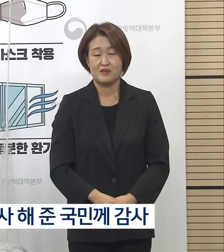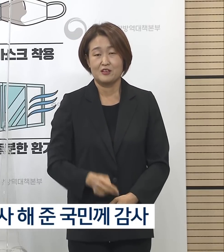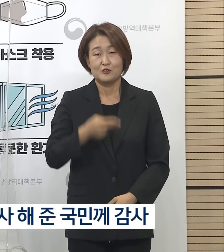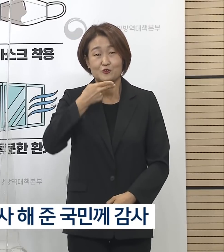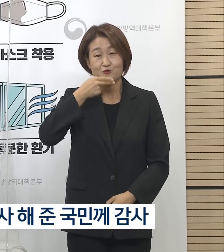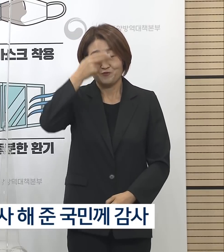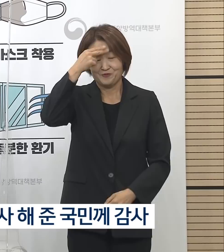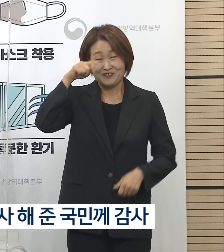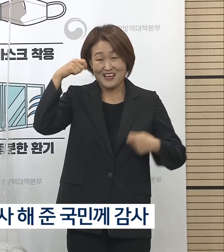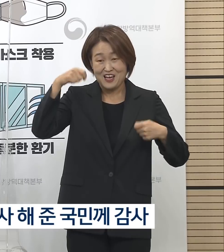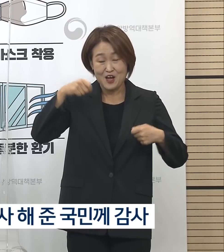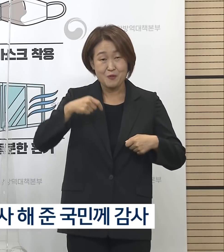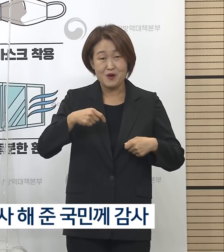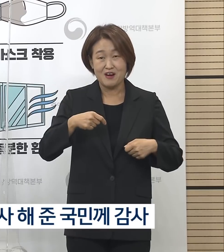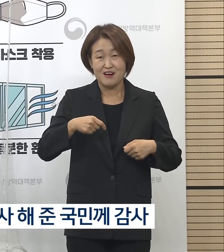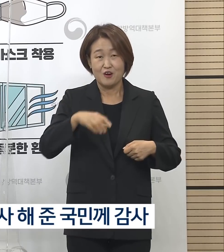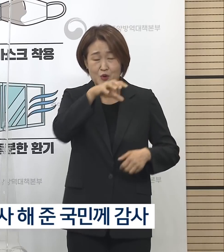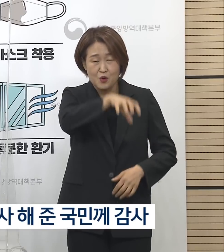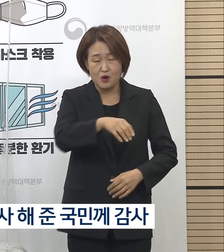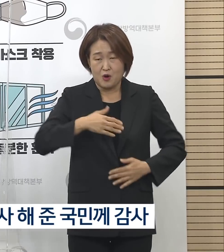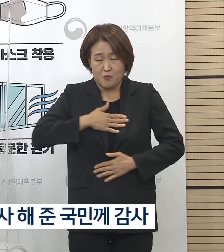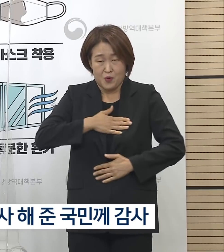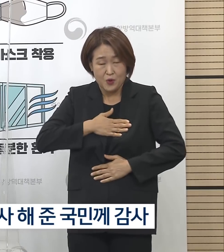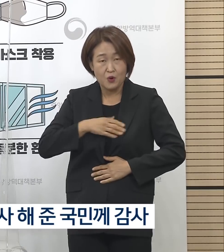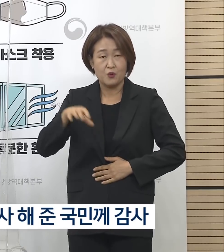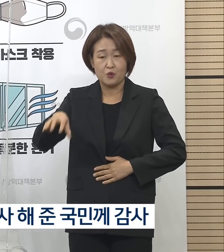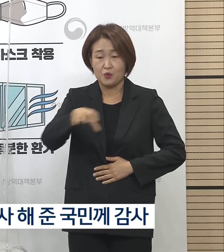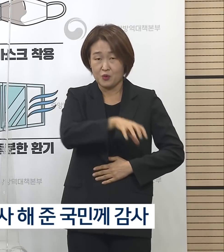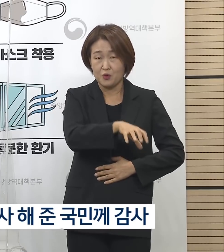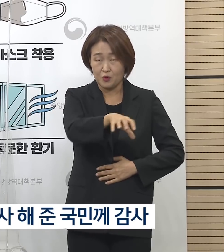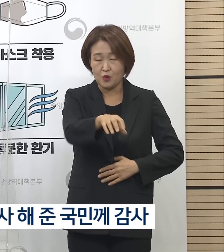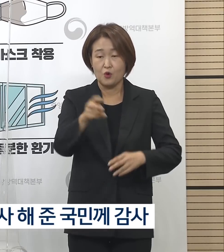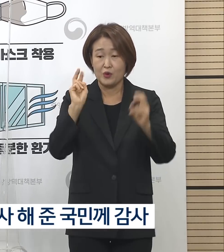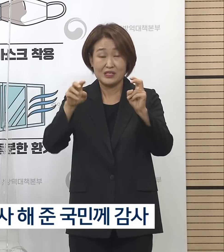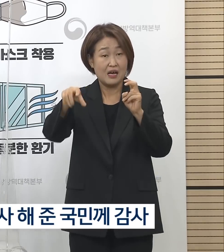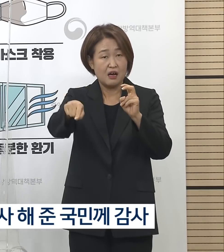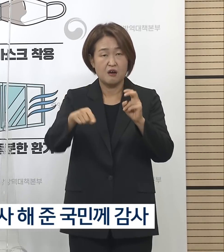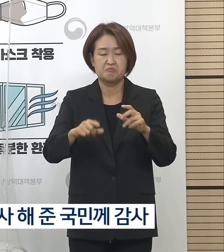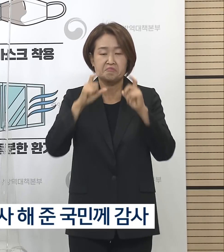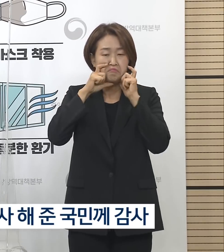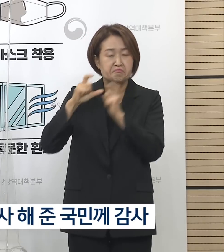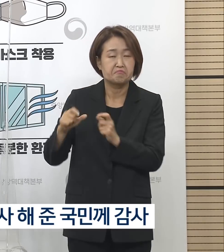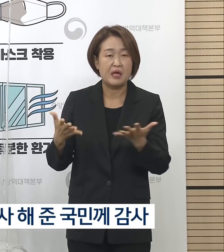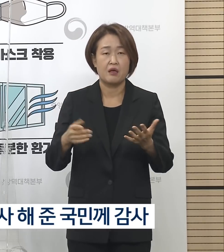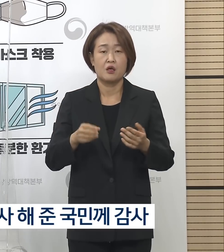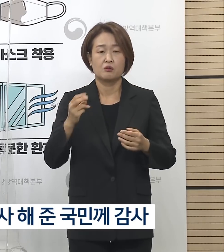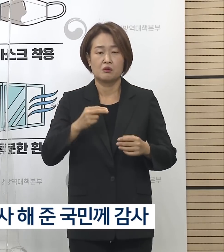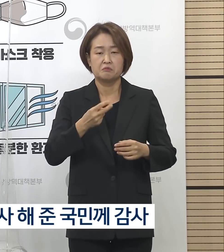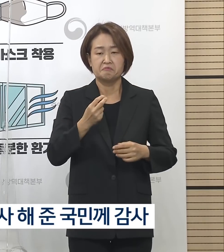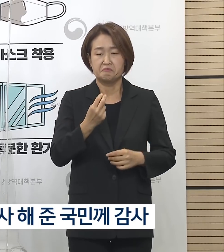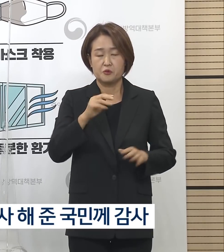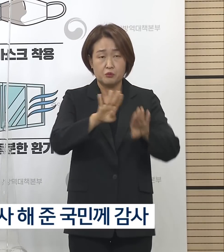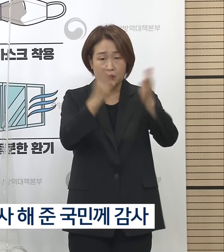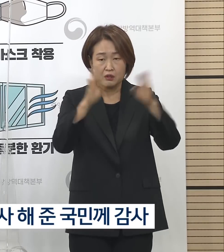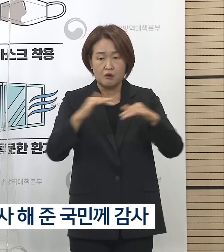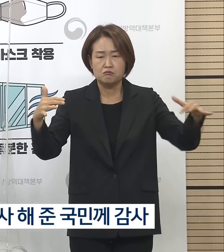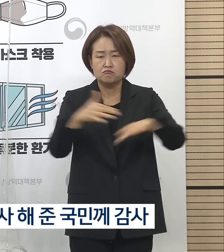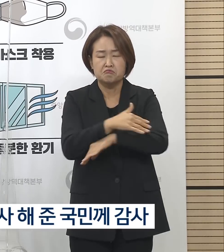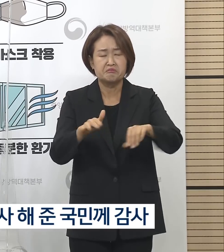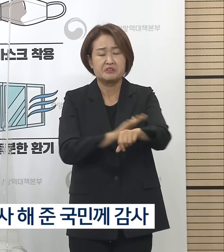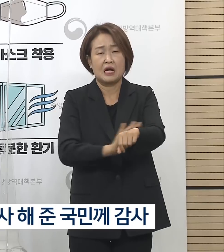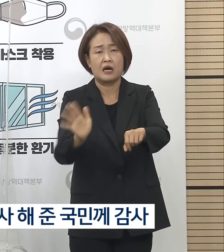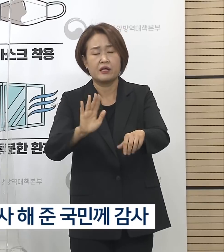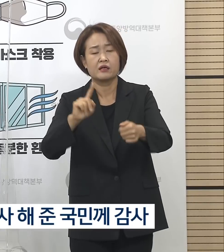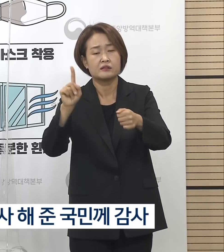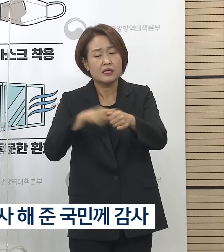유흥주점, 시장, 그리고 목욕장, 사업장 등을 중심으로 마스크 미착용, 환기 부족 등으로 집단 감염이